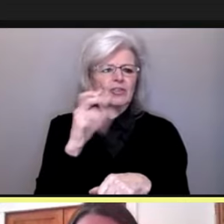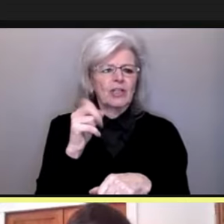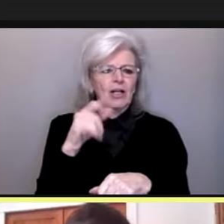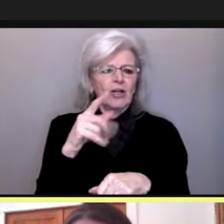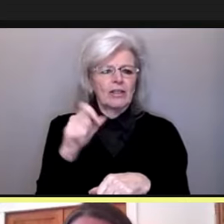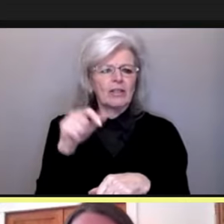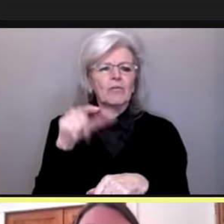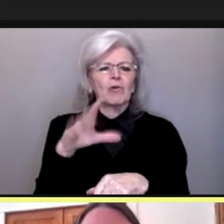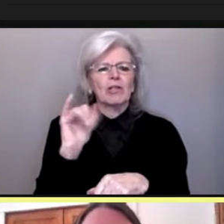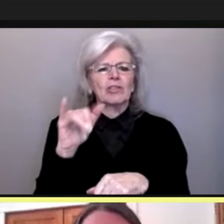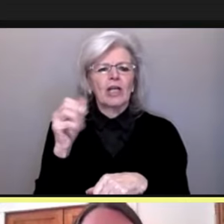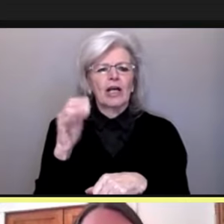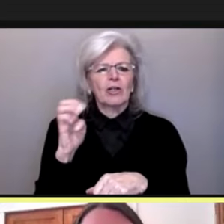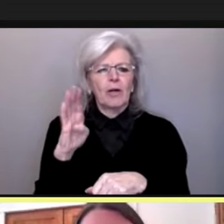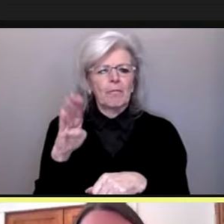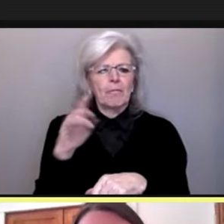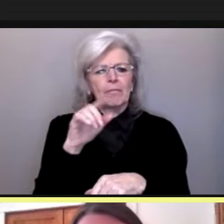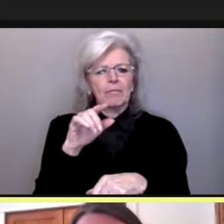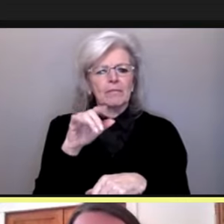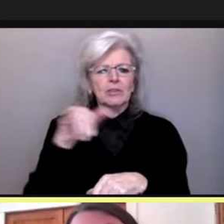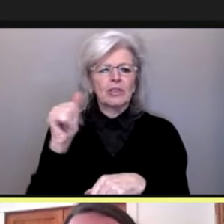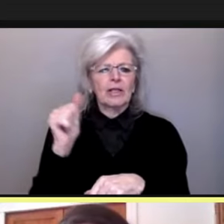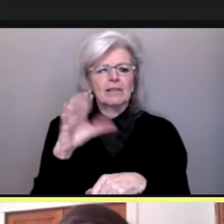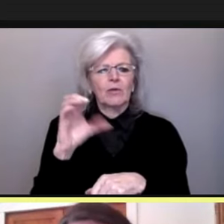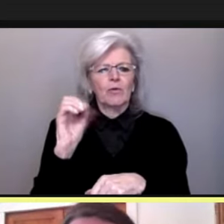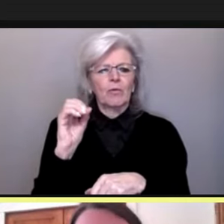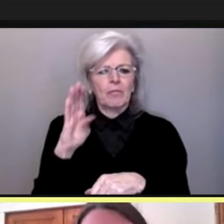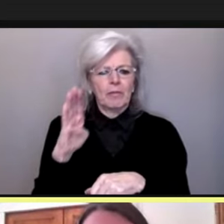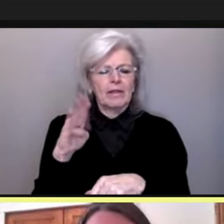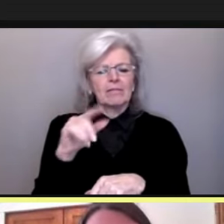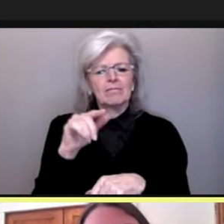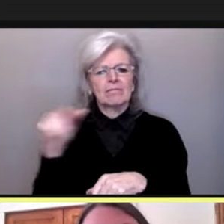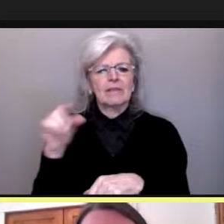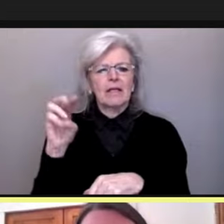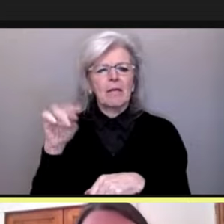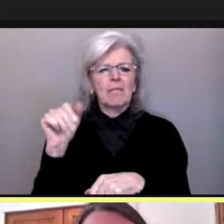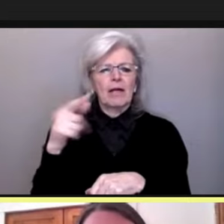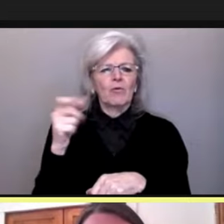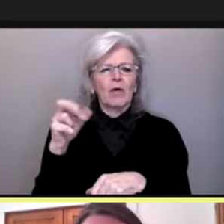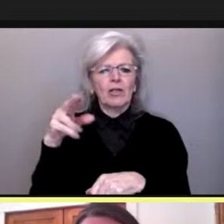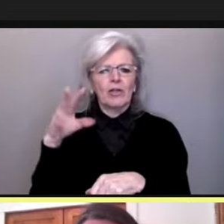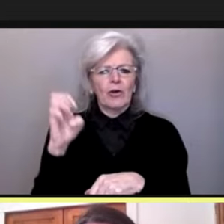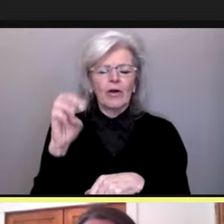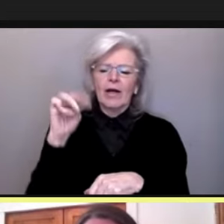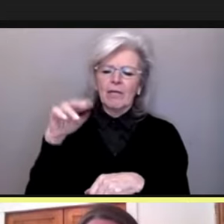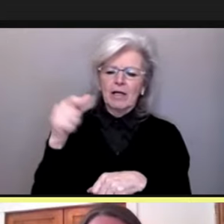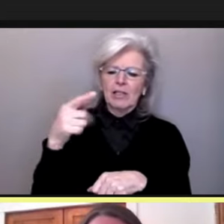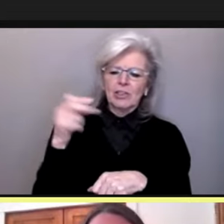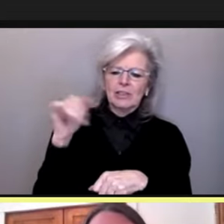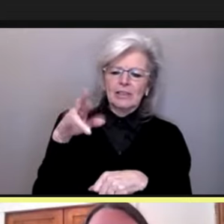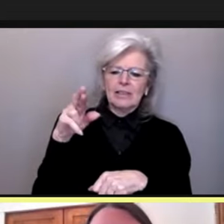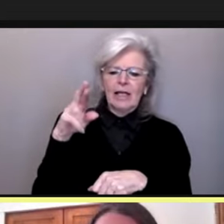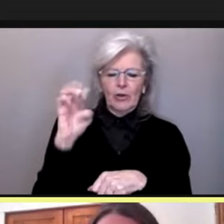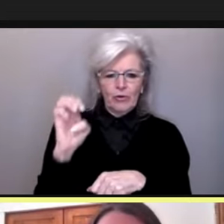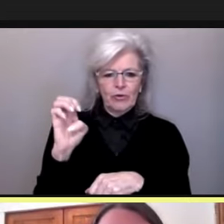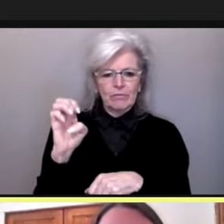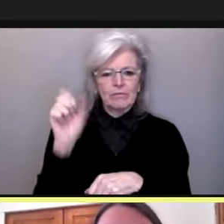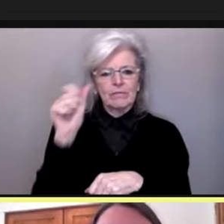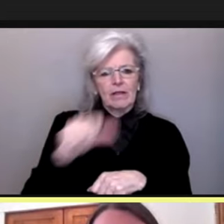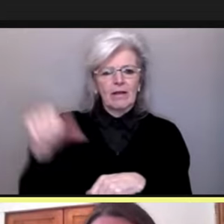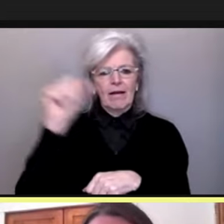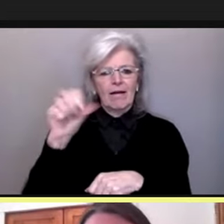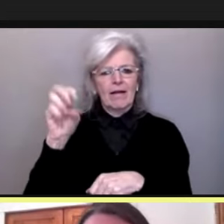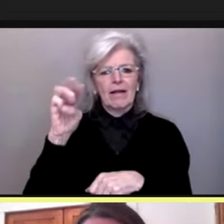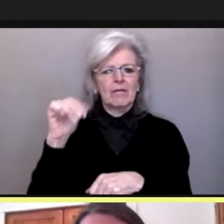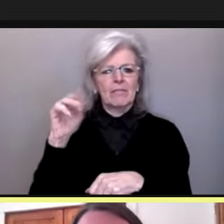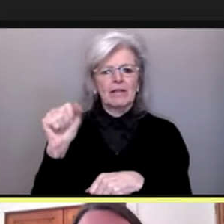.jacob j-a-c-o-b traite d'union m-a-g-i-r-e arrobas